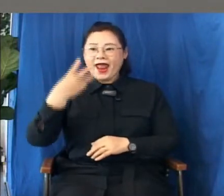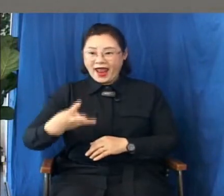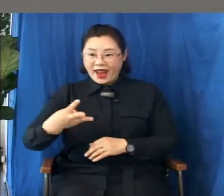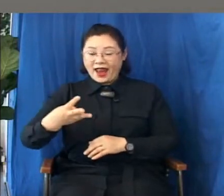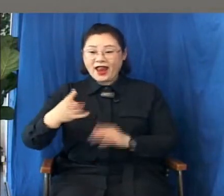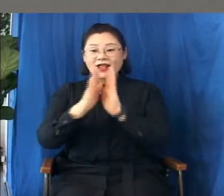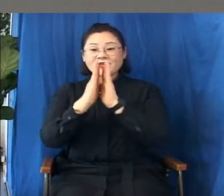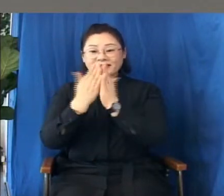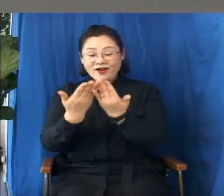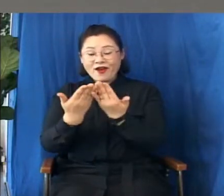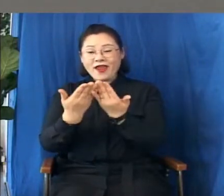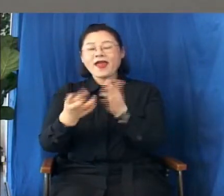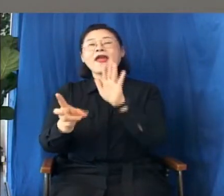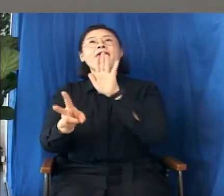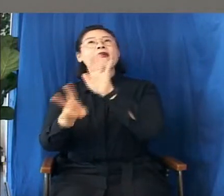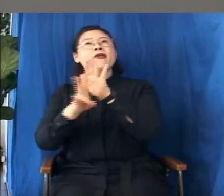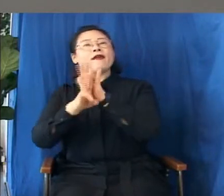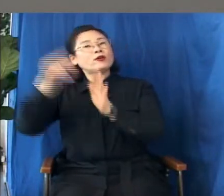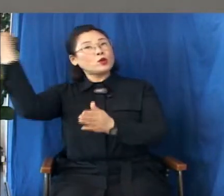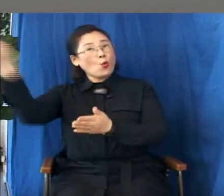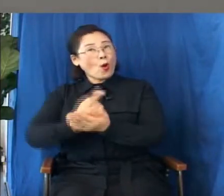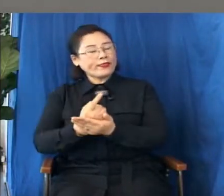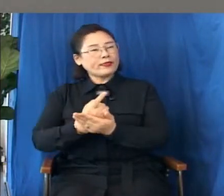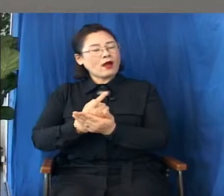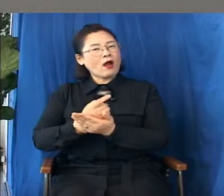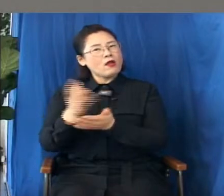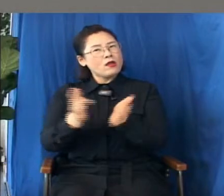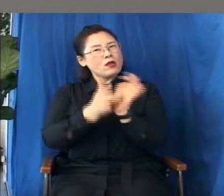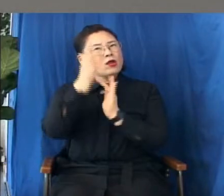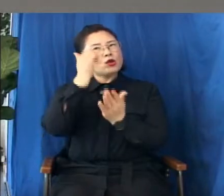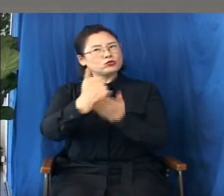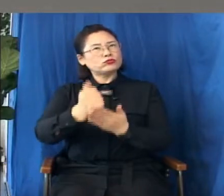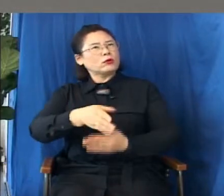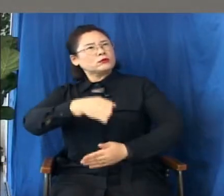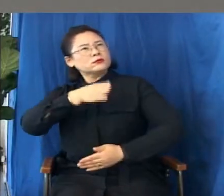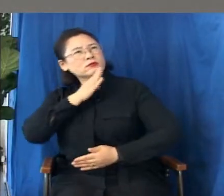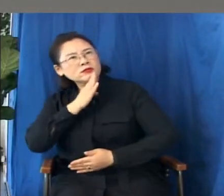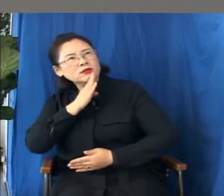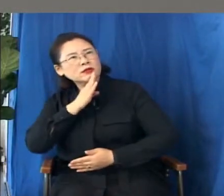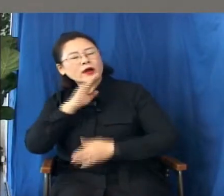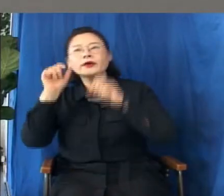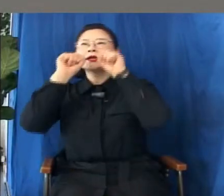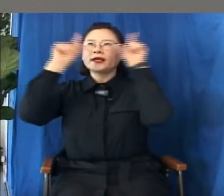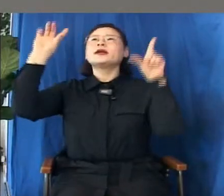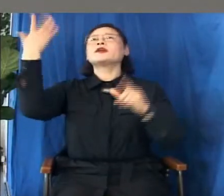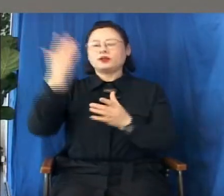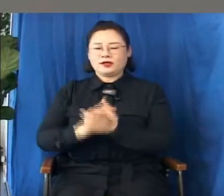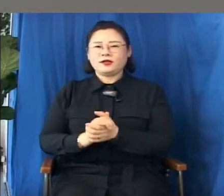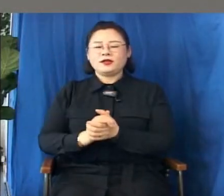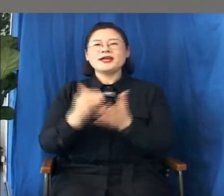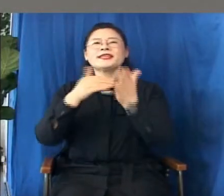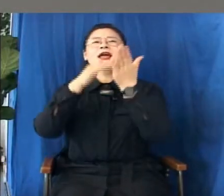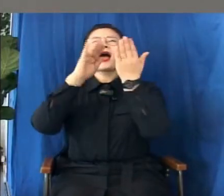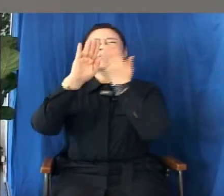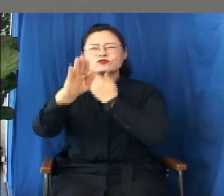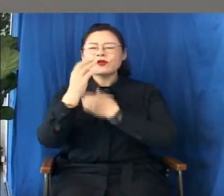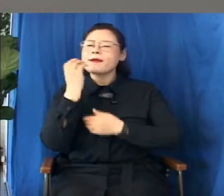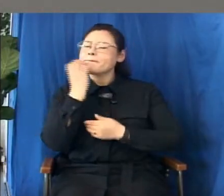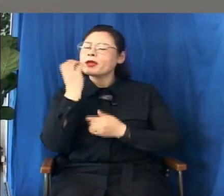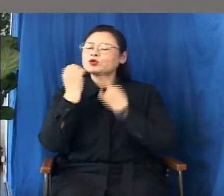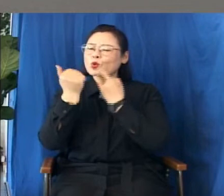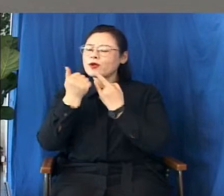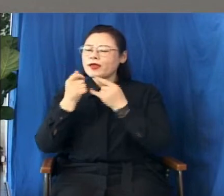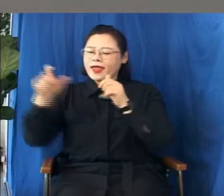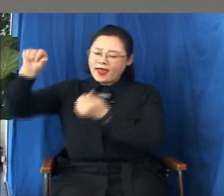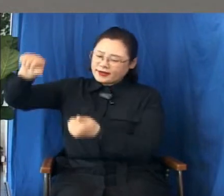그분은 진짜구나. 이걸 깨닫게 된 거예요. 이분이 이제 나중에 베드로에게 세례를 받습니다.